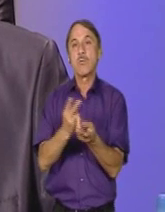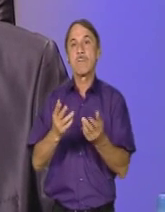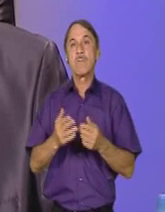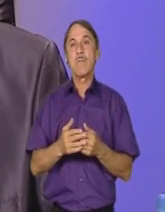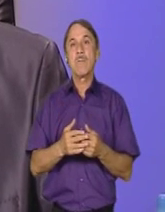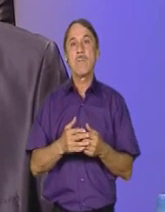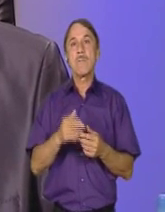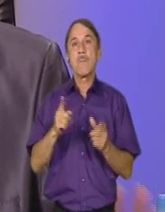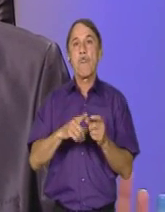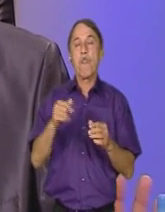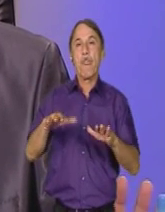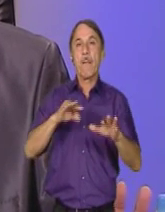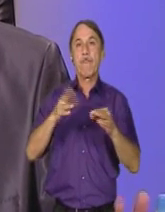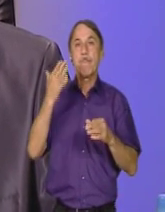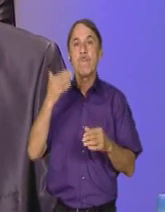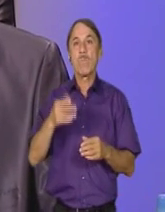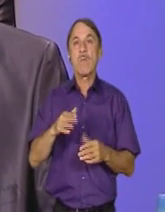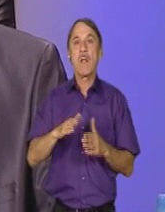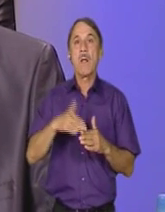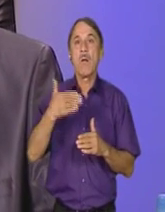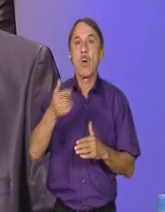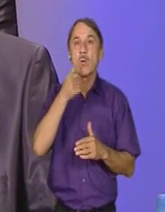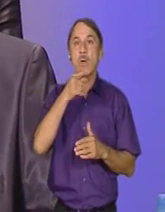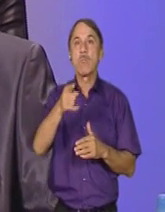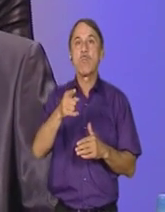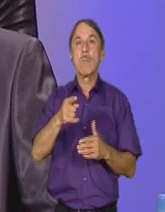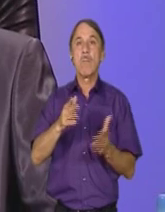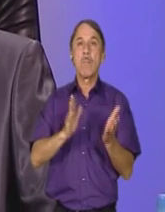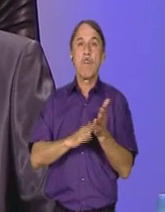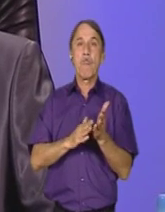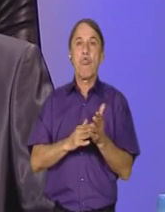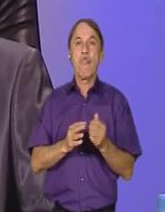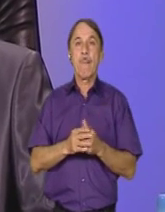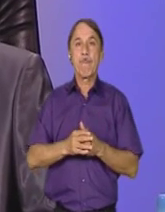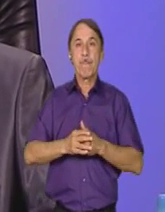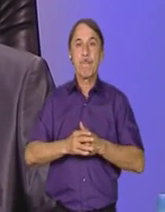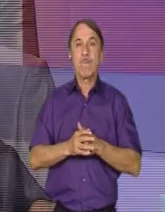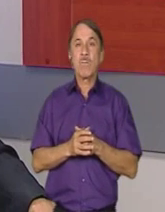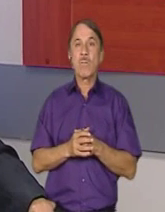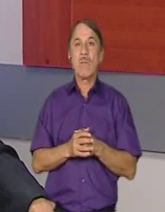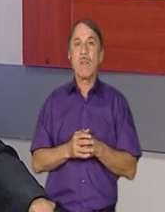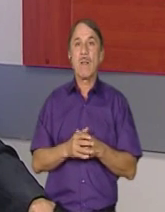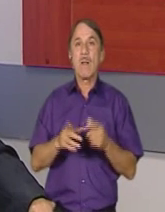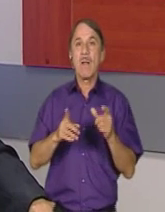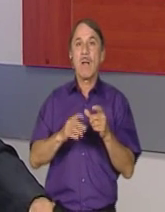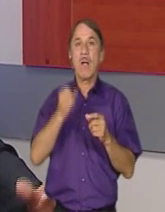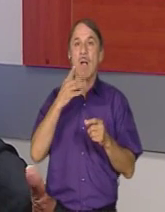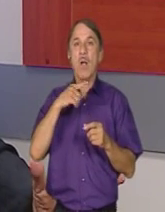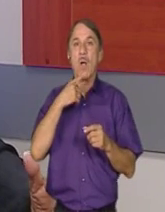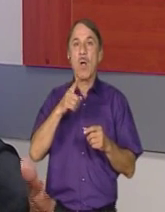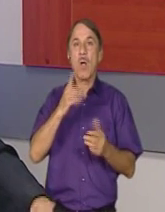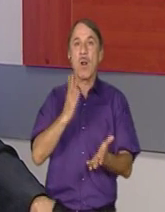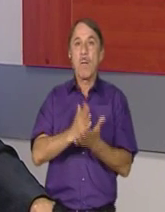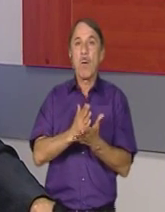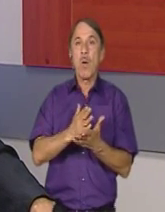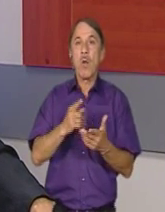nešto slično. Prvo se nasmejem, onda se zabrinem. Šta kaže vaša publika? Evo, kad razgovarate sa njima... Kaže da humor